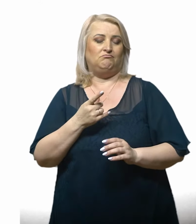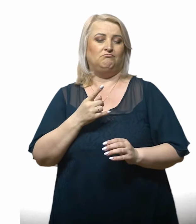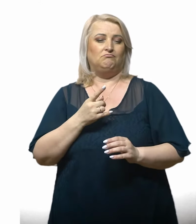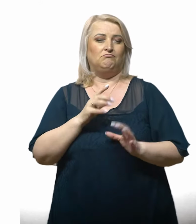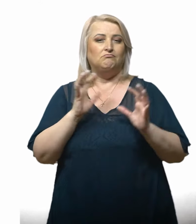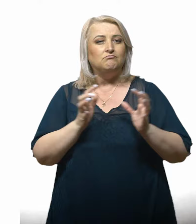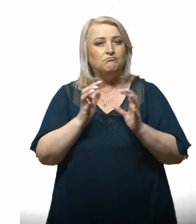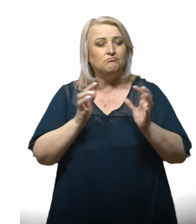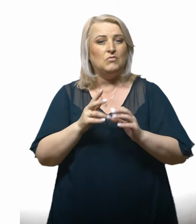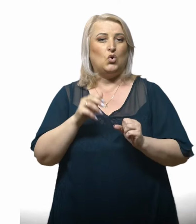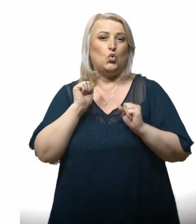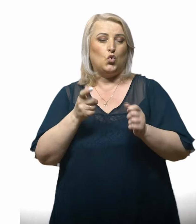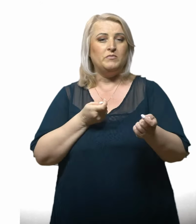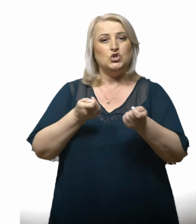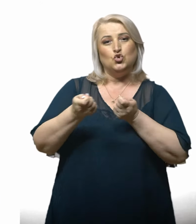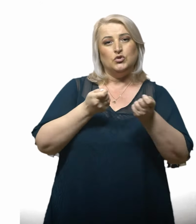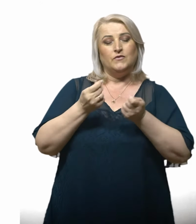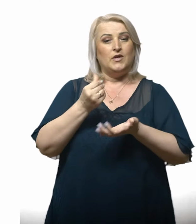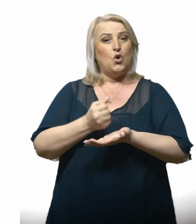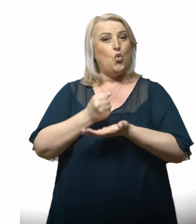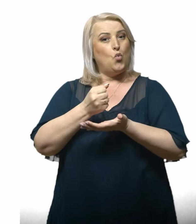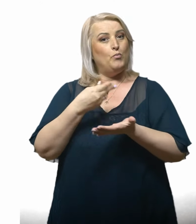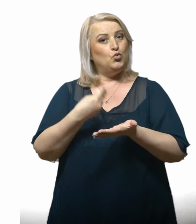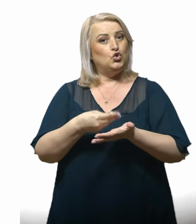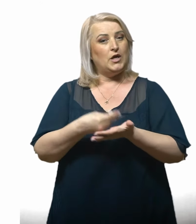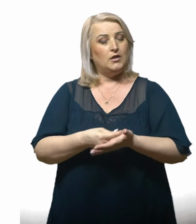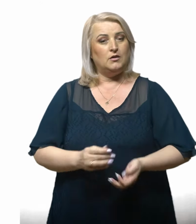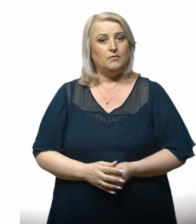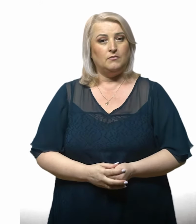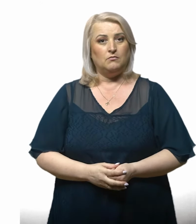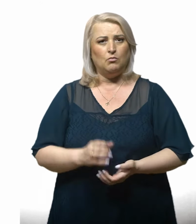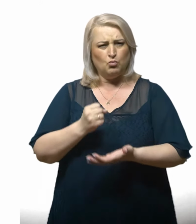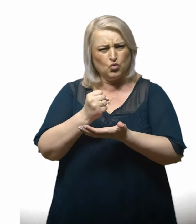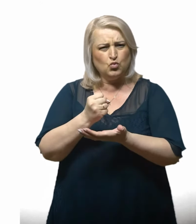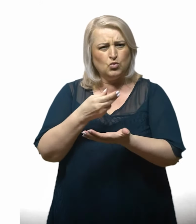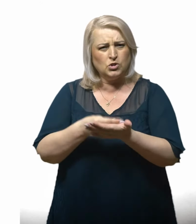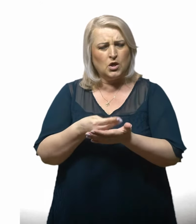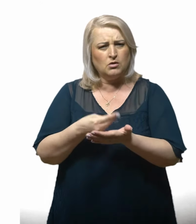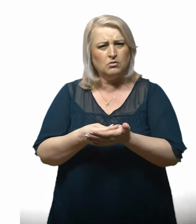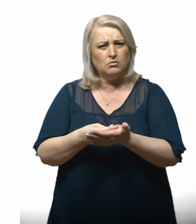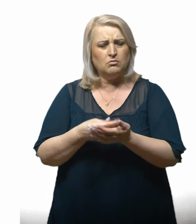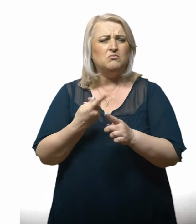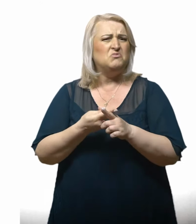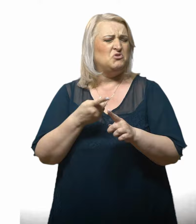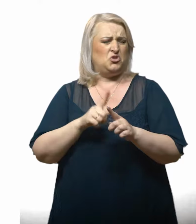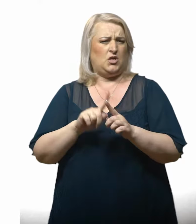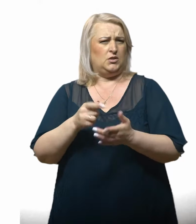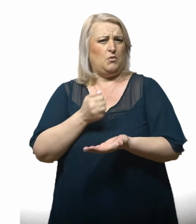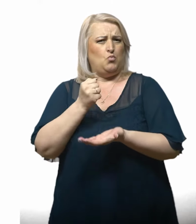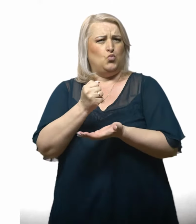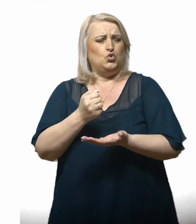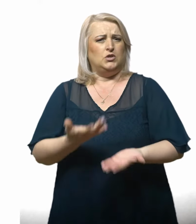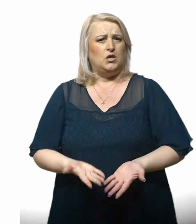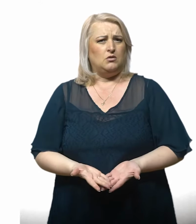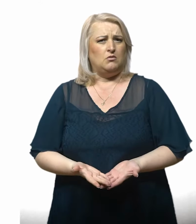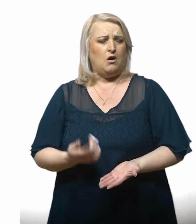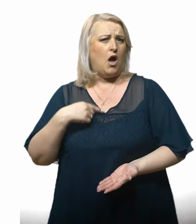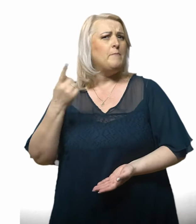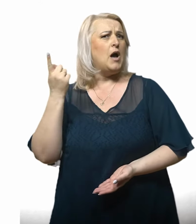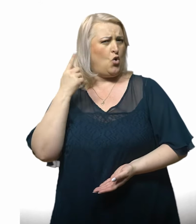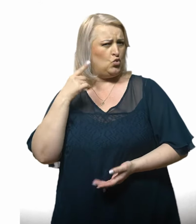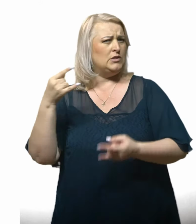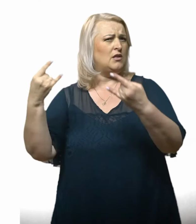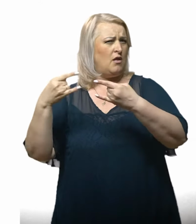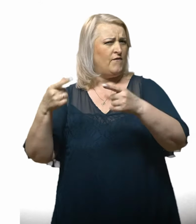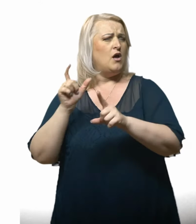și cum să-ți gestioneze un buget. Buget? Ce e ăla un buget? Am auzit la